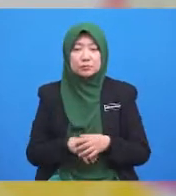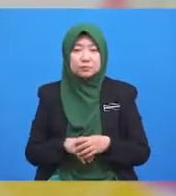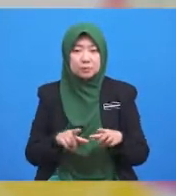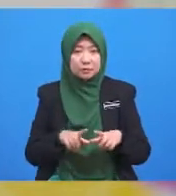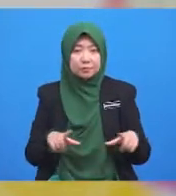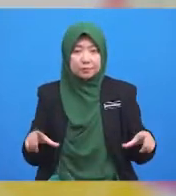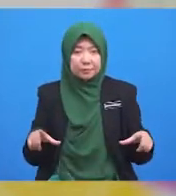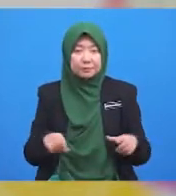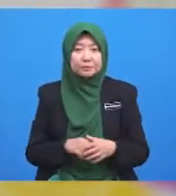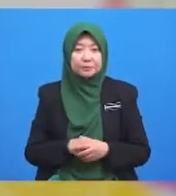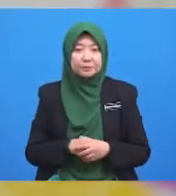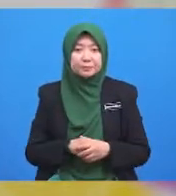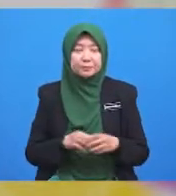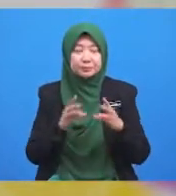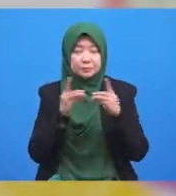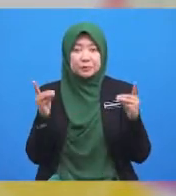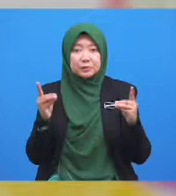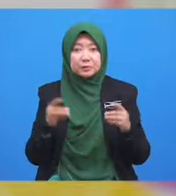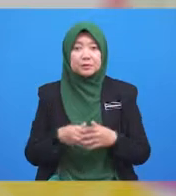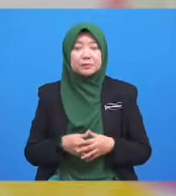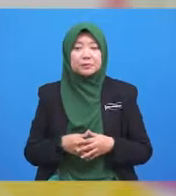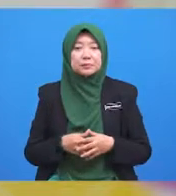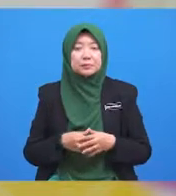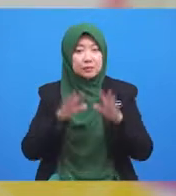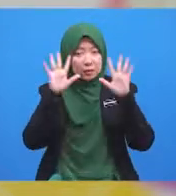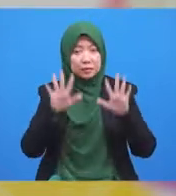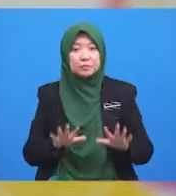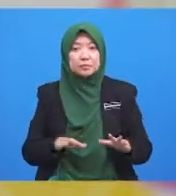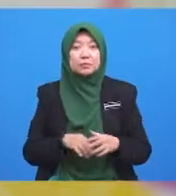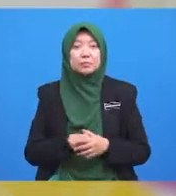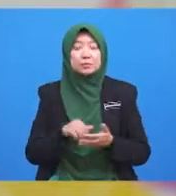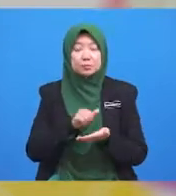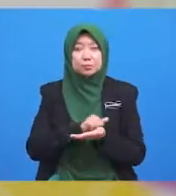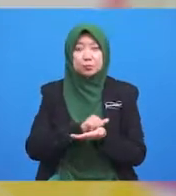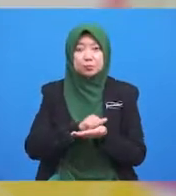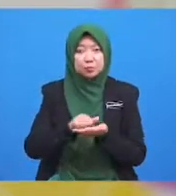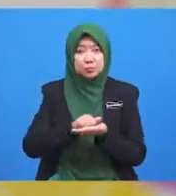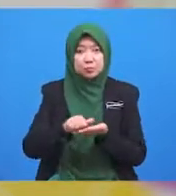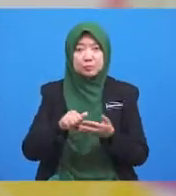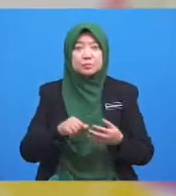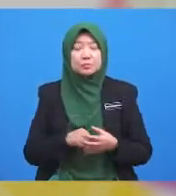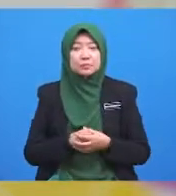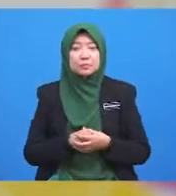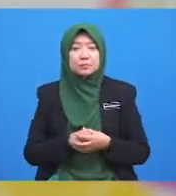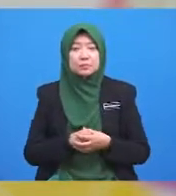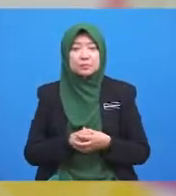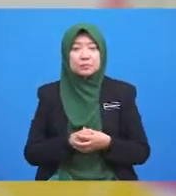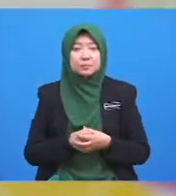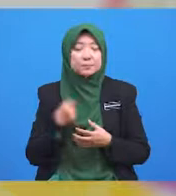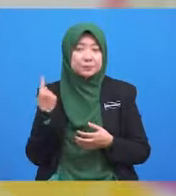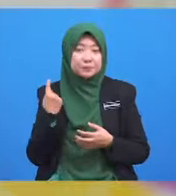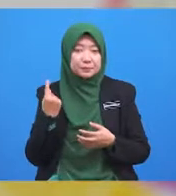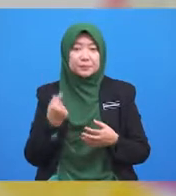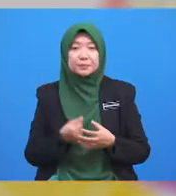alas lantai, dinding dan kain lansir mestilah dicuci dan dibersihkan dari semasa ke